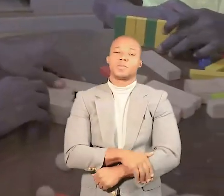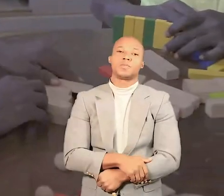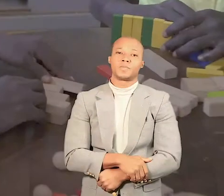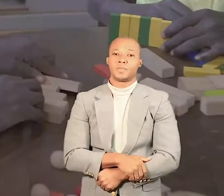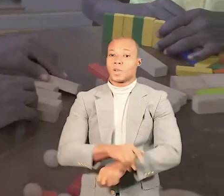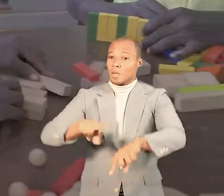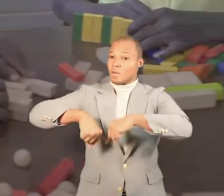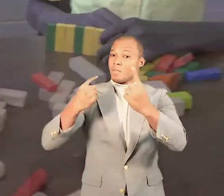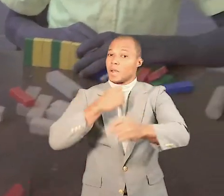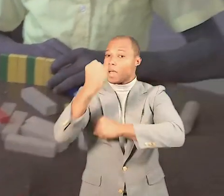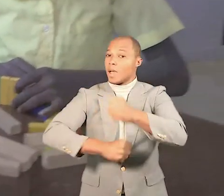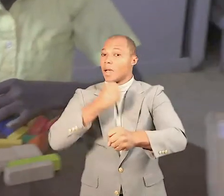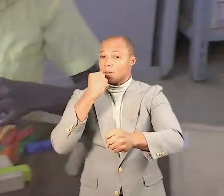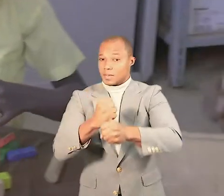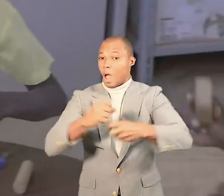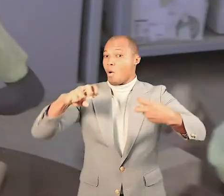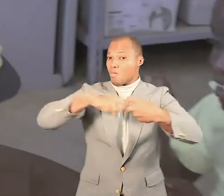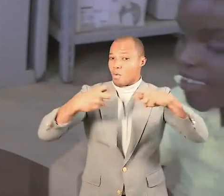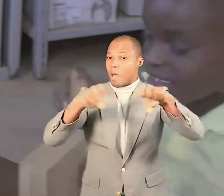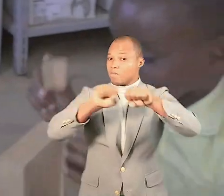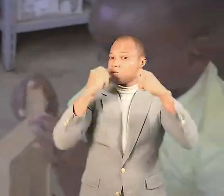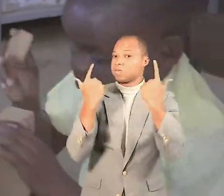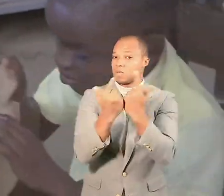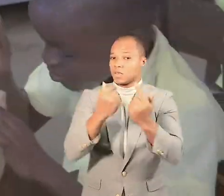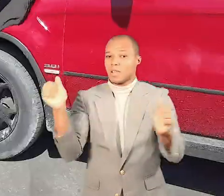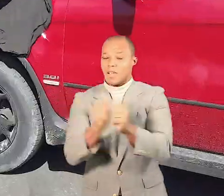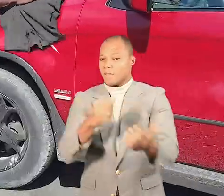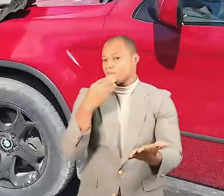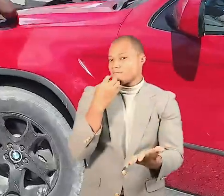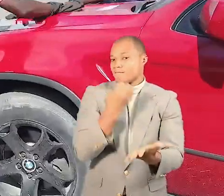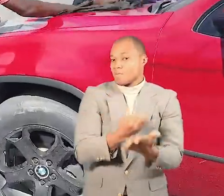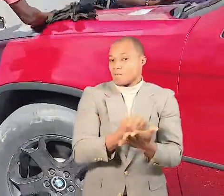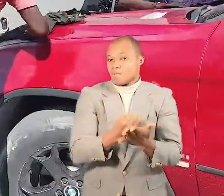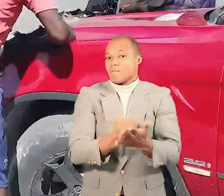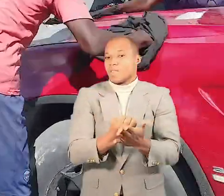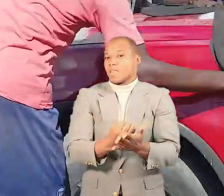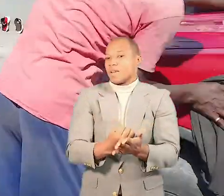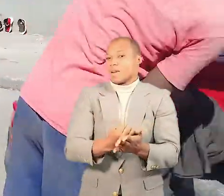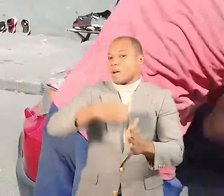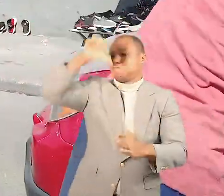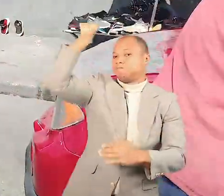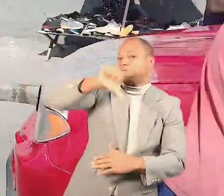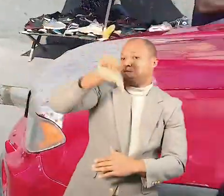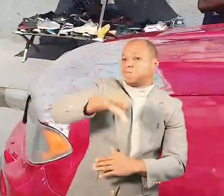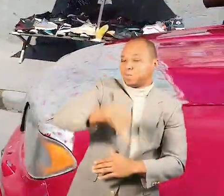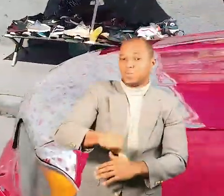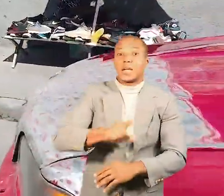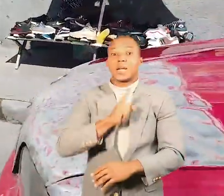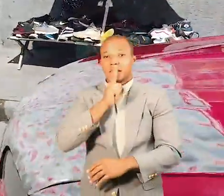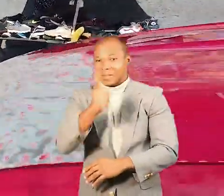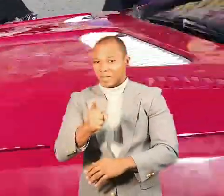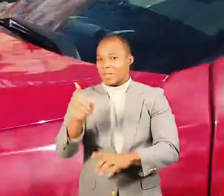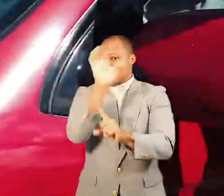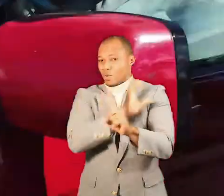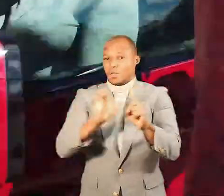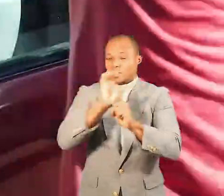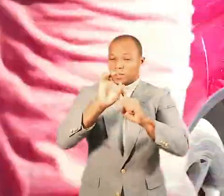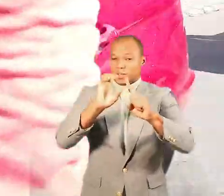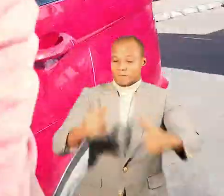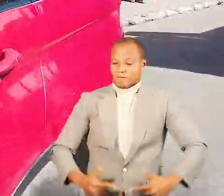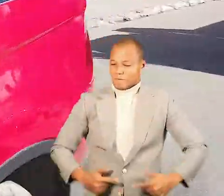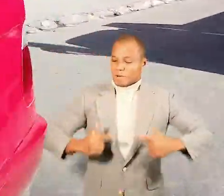Toutefois, pendant les dernières années, le problème social et économique du pays n'a pas aggravé. Réalité, ça rend les conditions